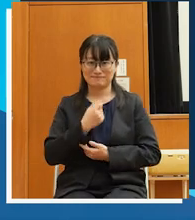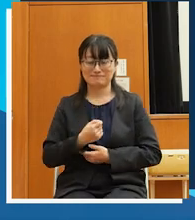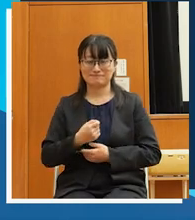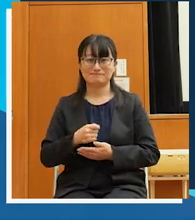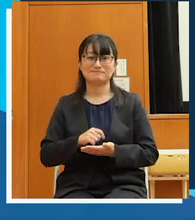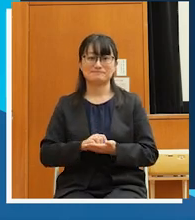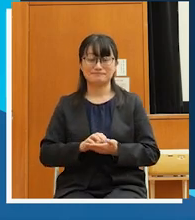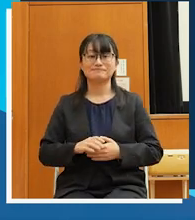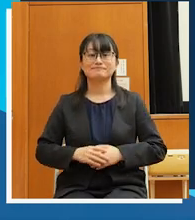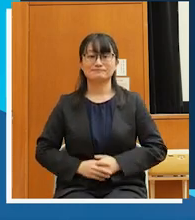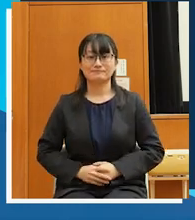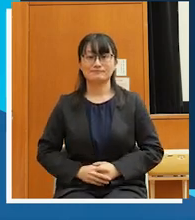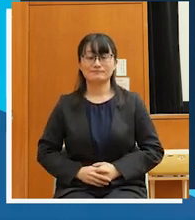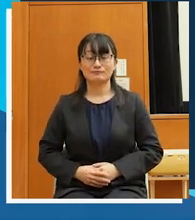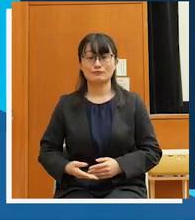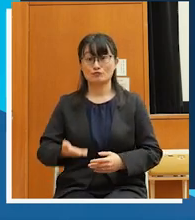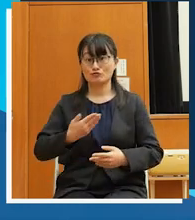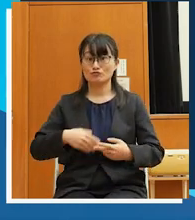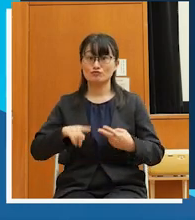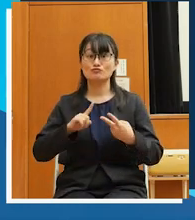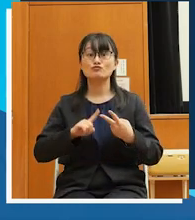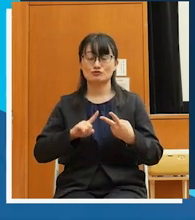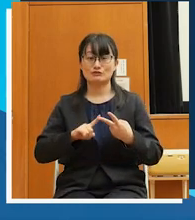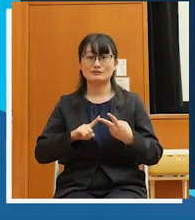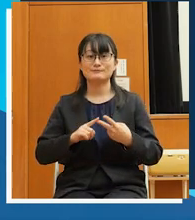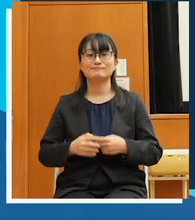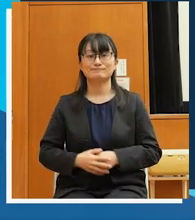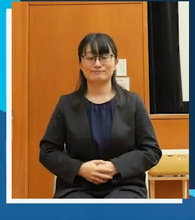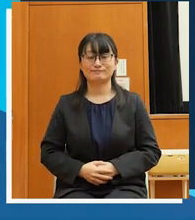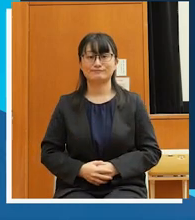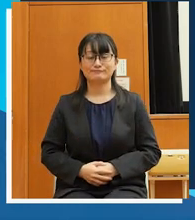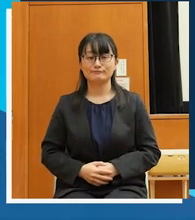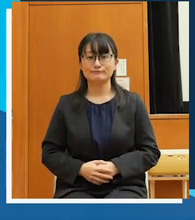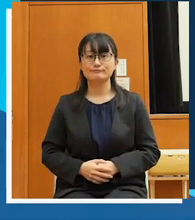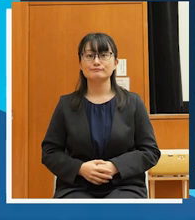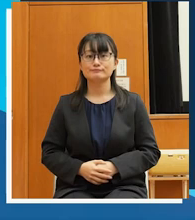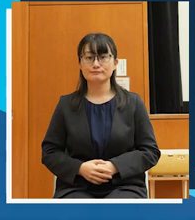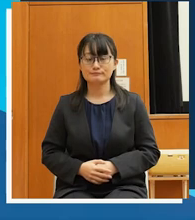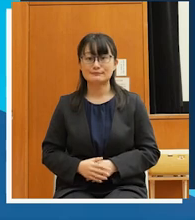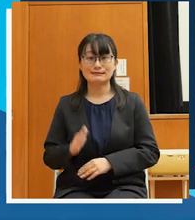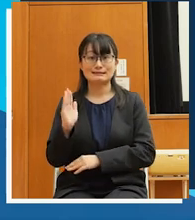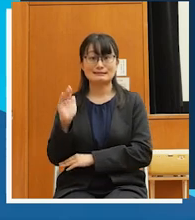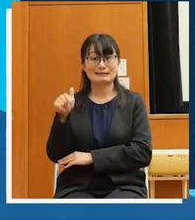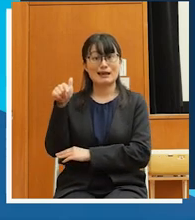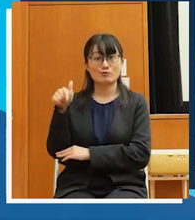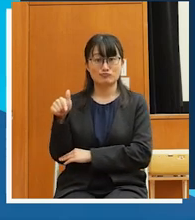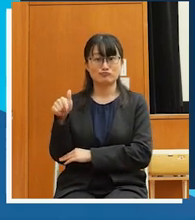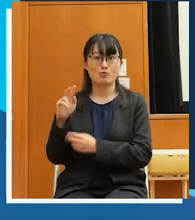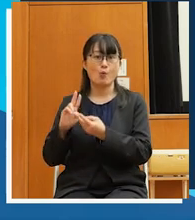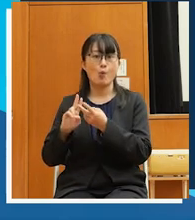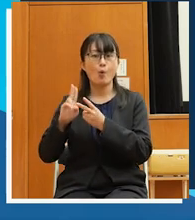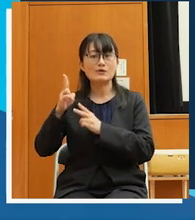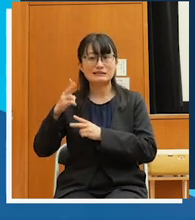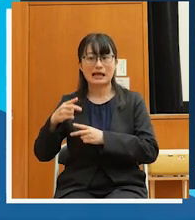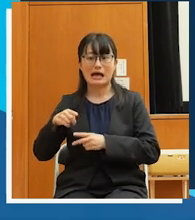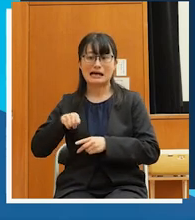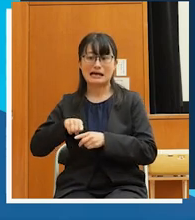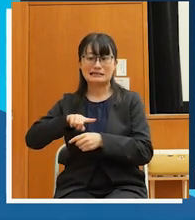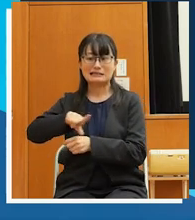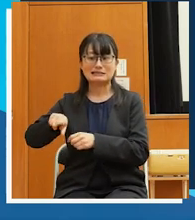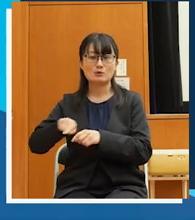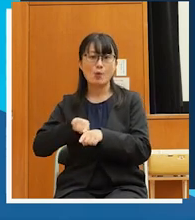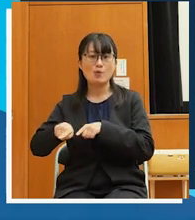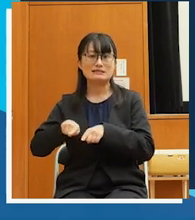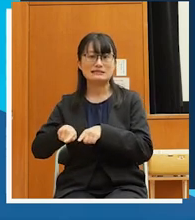ちょっと本田先生に伺っちゃいますがまなぜここまでです政府が沖縄の地方実というものを警視しているのかその